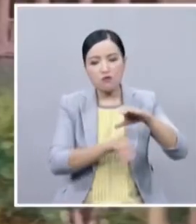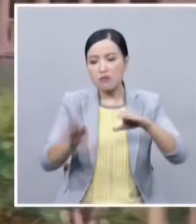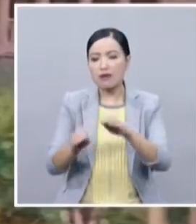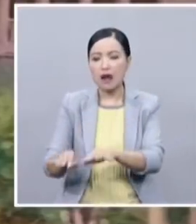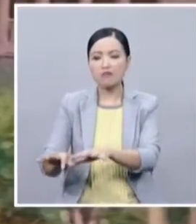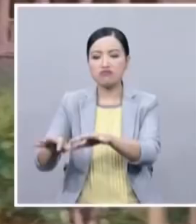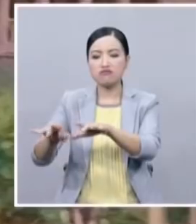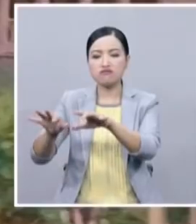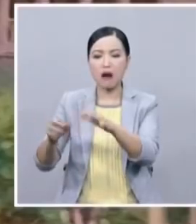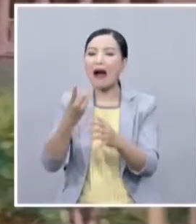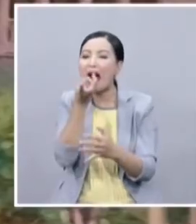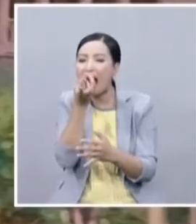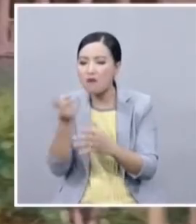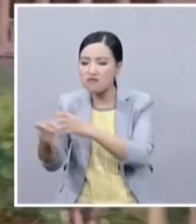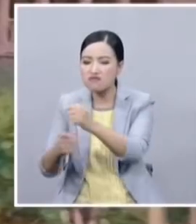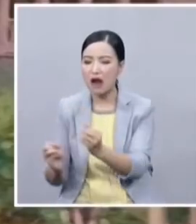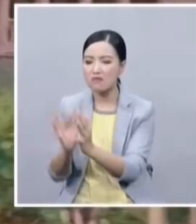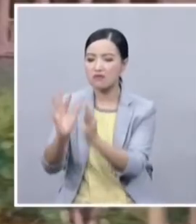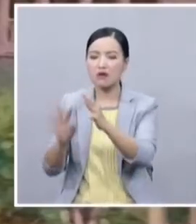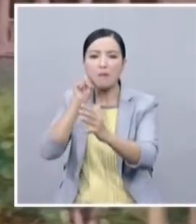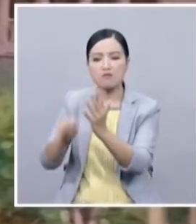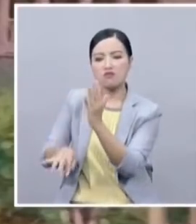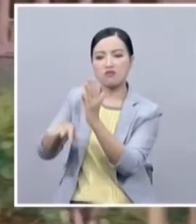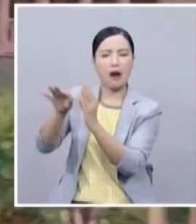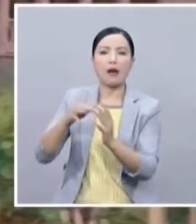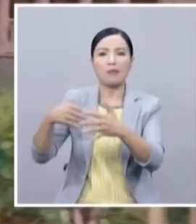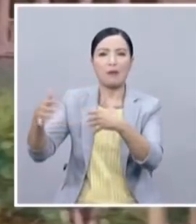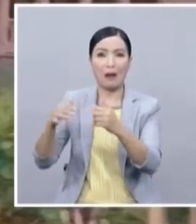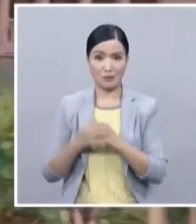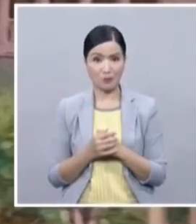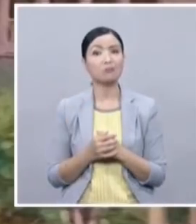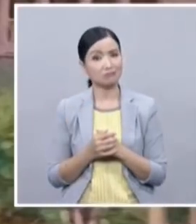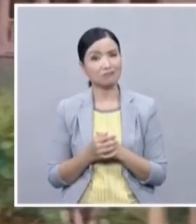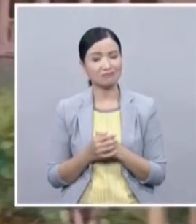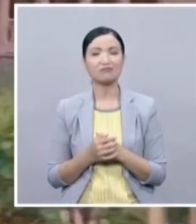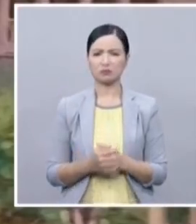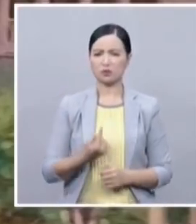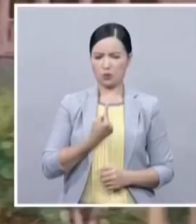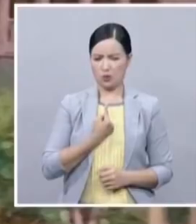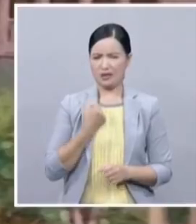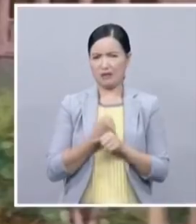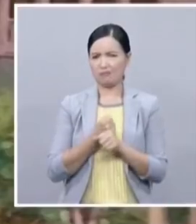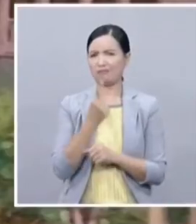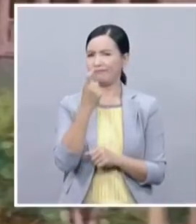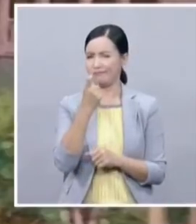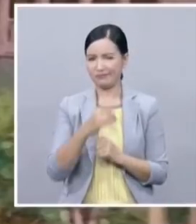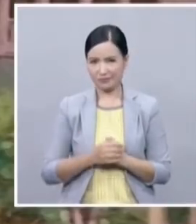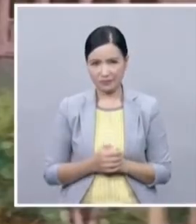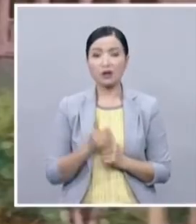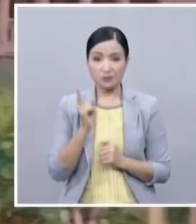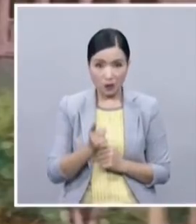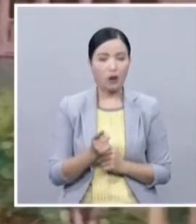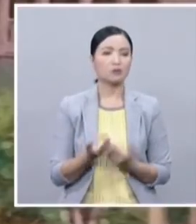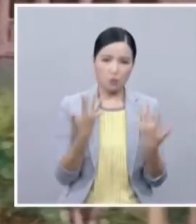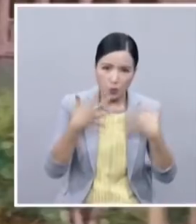นะนั้นทุกอย่างนะครับไม่ใช่ทำคนใดคนหนึ่งมันจะสำเร็จพระเอกคนเดียวมันทำไม่ได้หมดนะครับเพราะนั้นเป็น